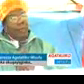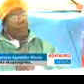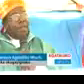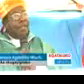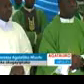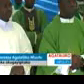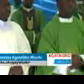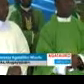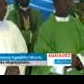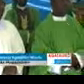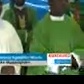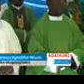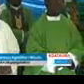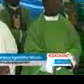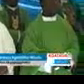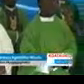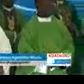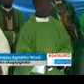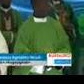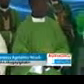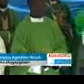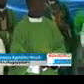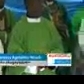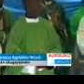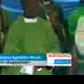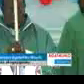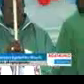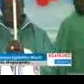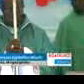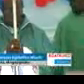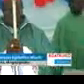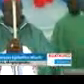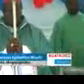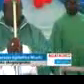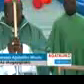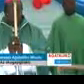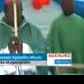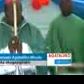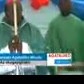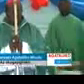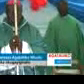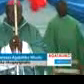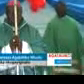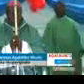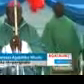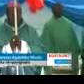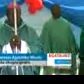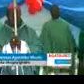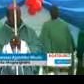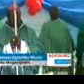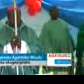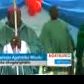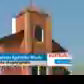agatali kagumu gagoberera. Omusumba kaggwa okusiima amawulire agataliiko nfufu aga Bukedde TV 1 abadde ku ntujja abavubuka mu ssaza ly'e